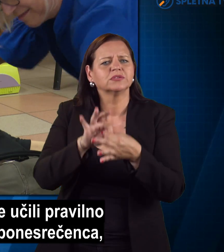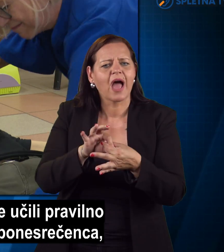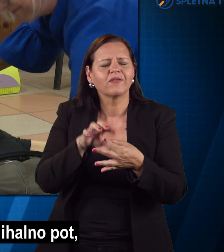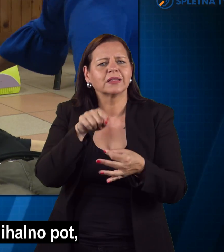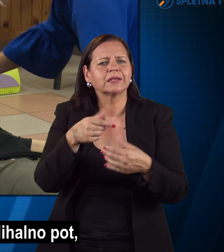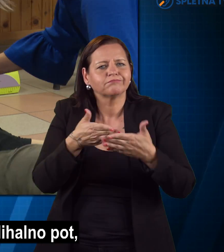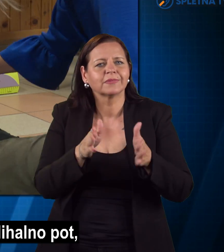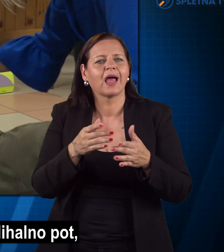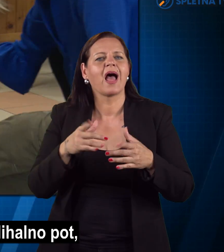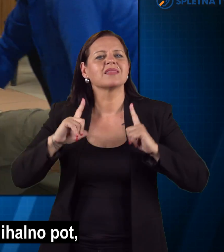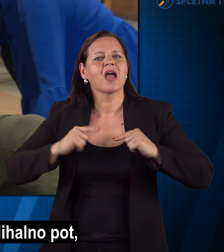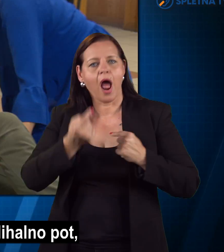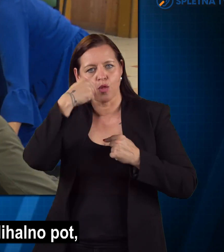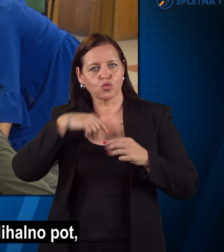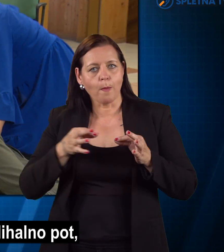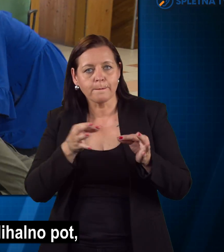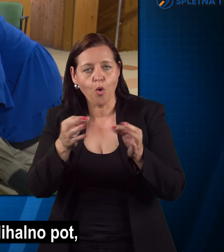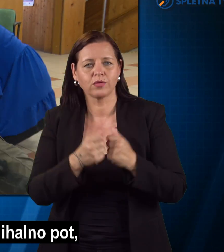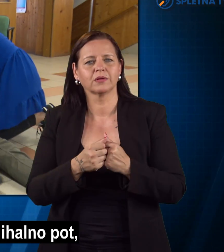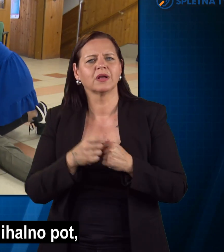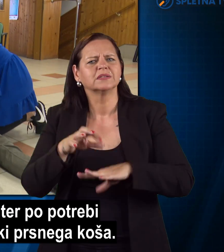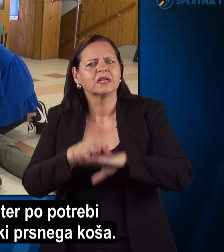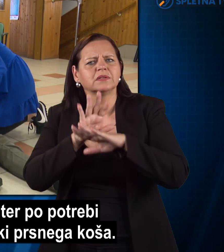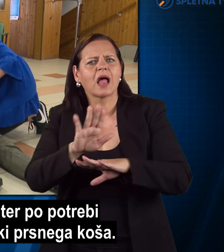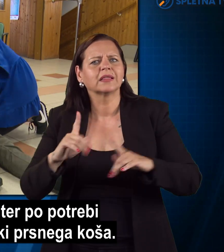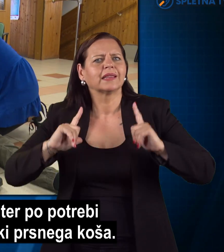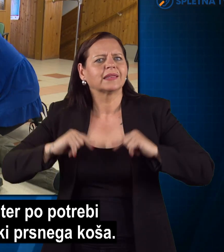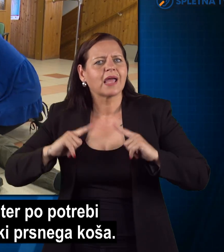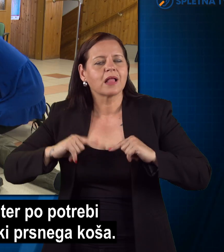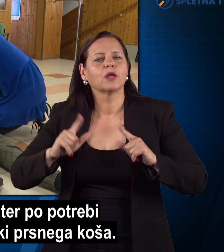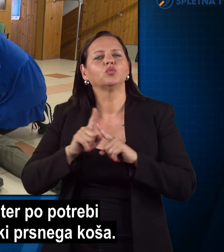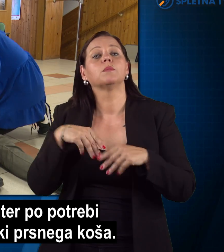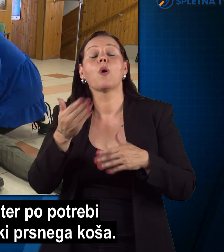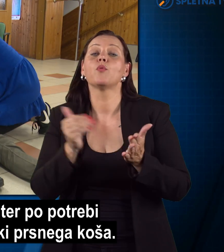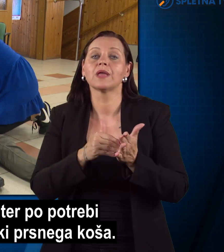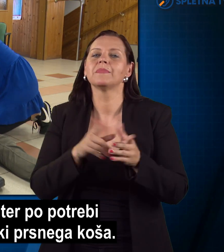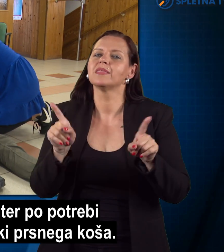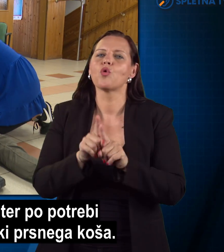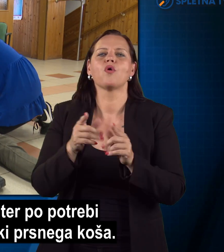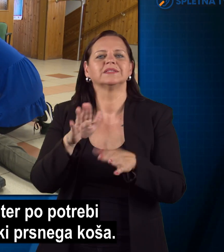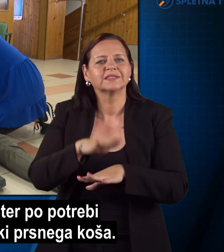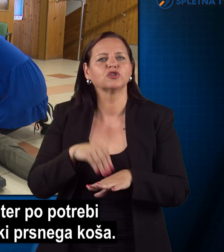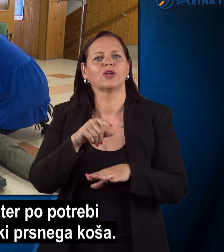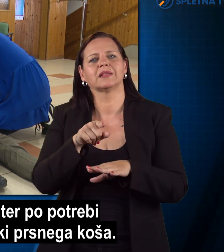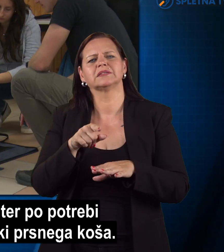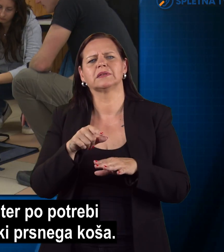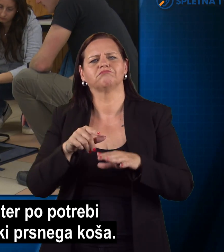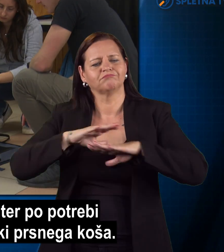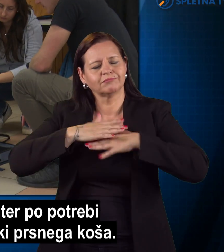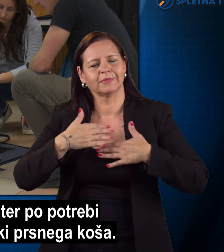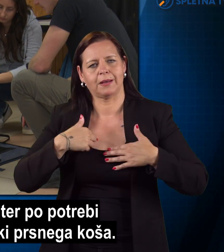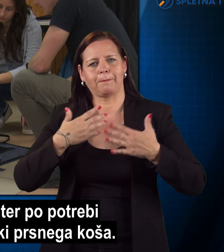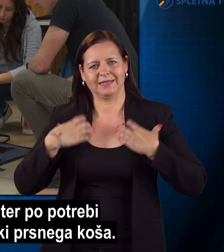stanje ponesrečenca, vzpostaviti dihalno pot, zaznati dihanje ter po potrebi takoj začeti